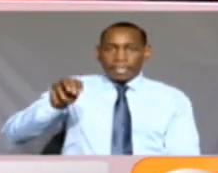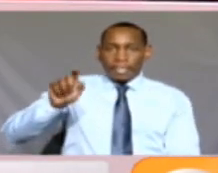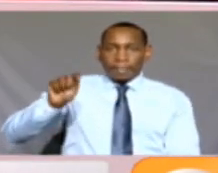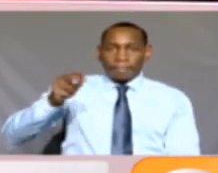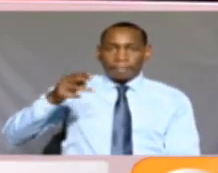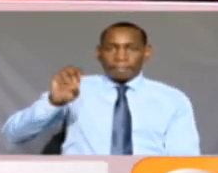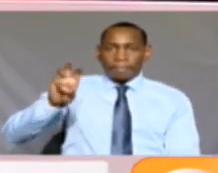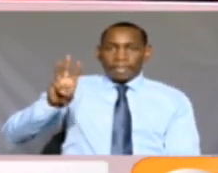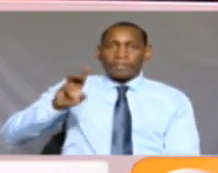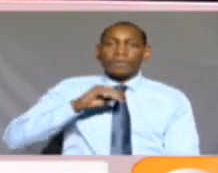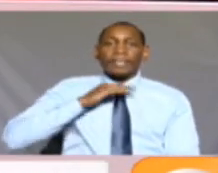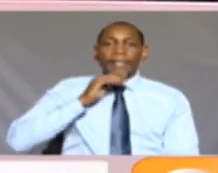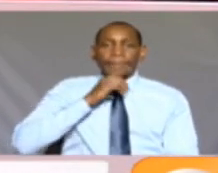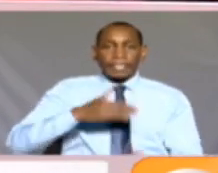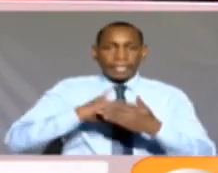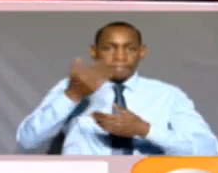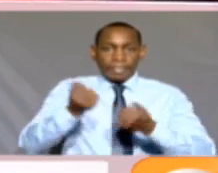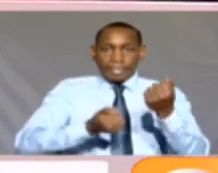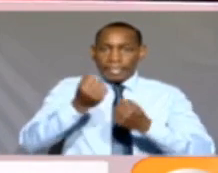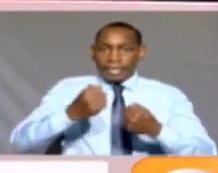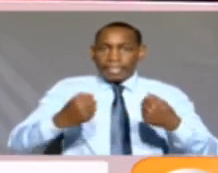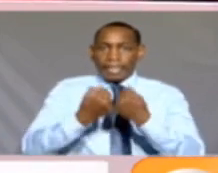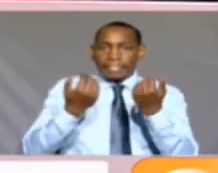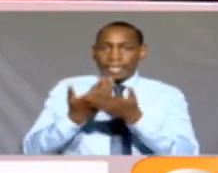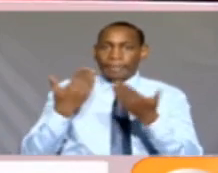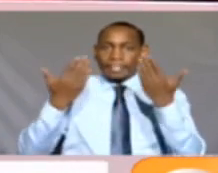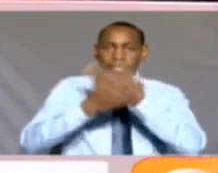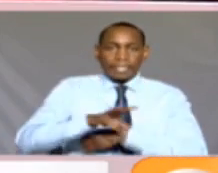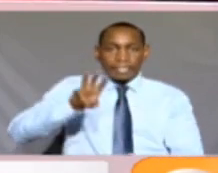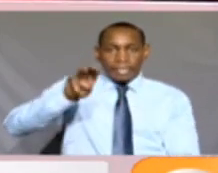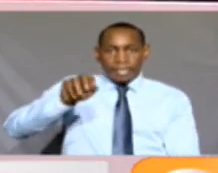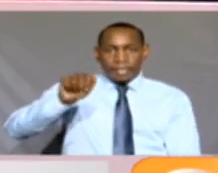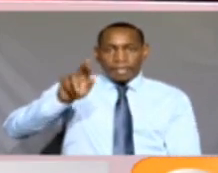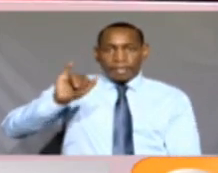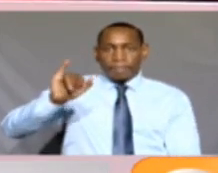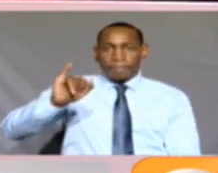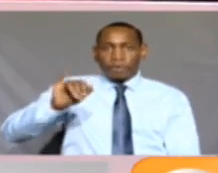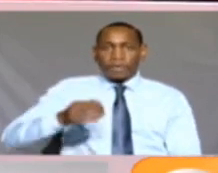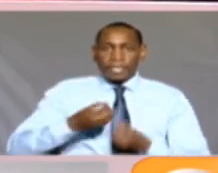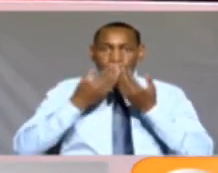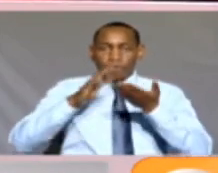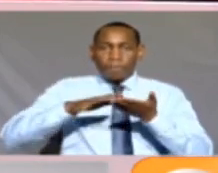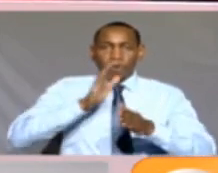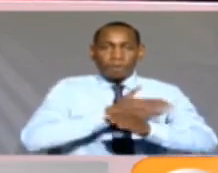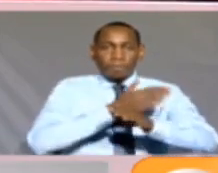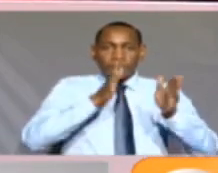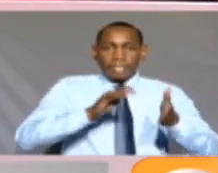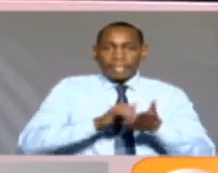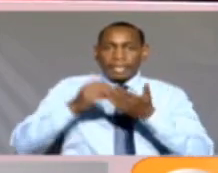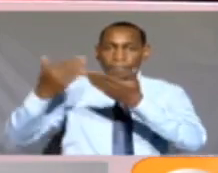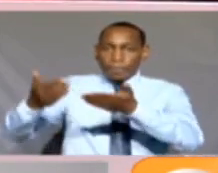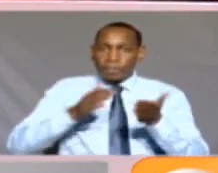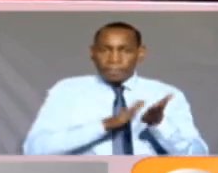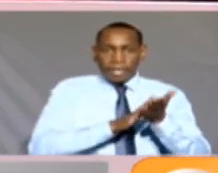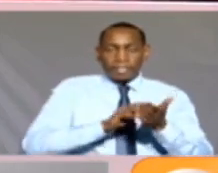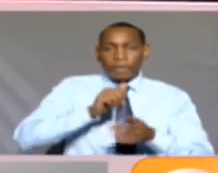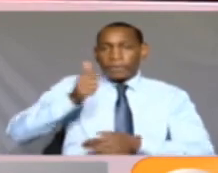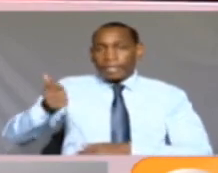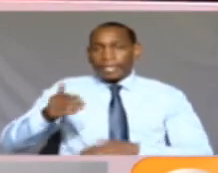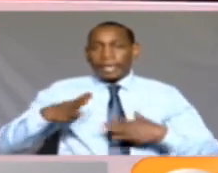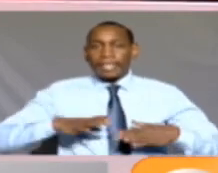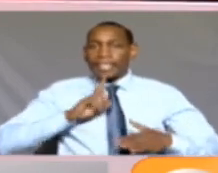baada ya gari lake kupata ajali jana usiku. Makori Ongechi anaarifu zaidi kuhusu mwanamuziki huyu aliyevutia sifa licha ya